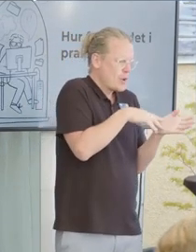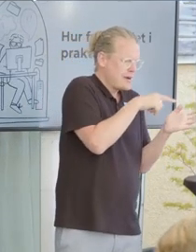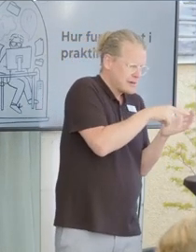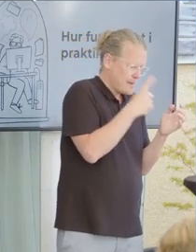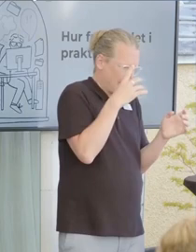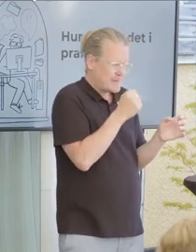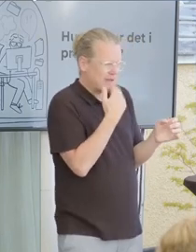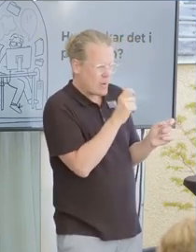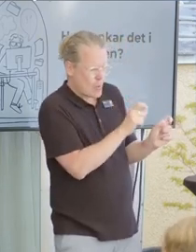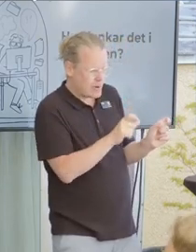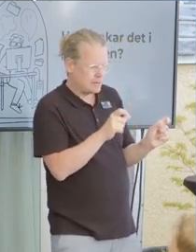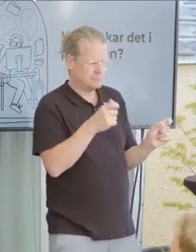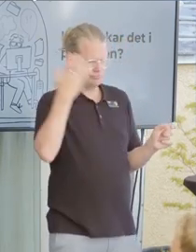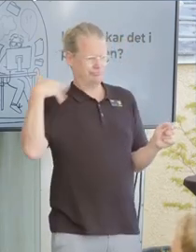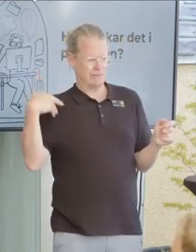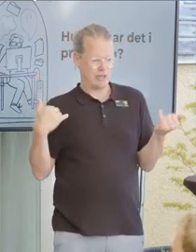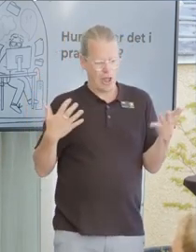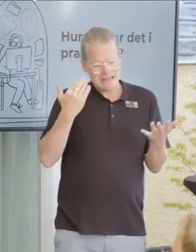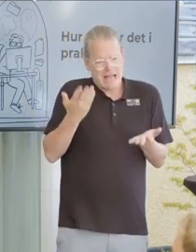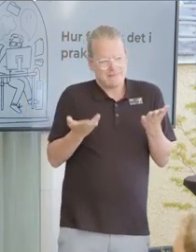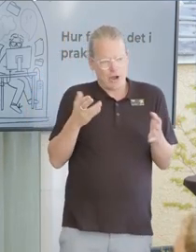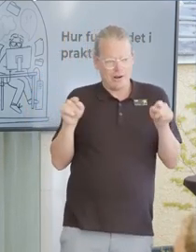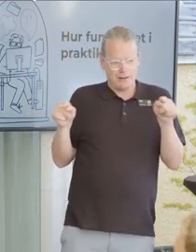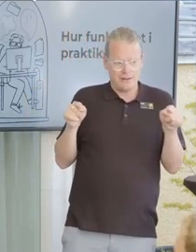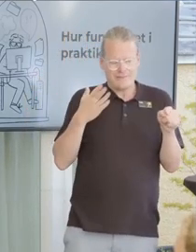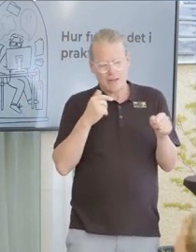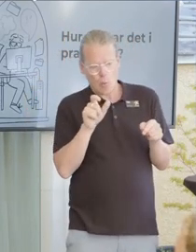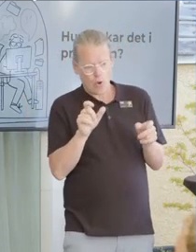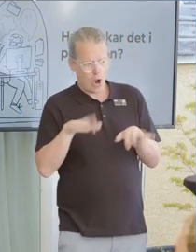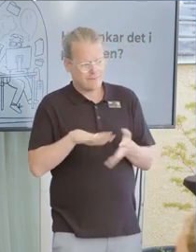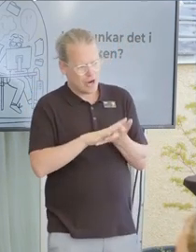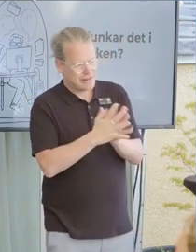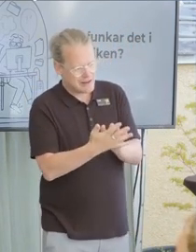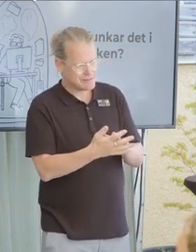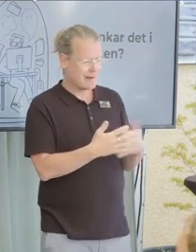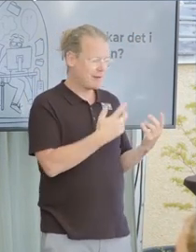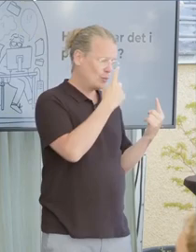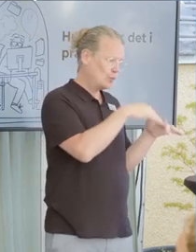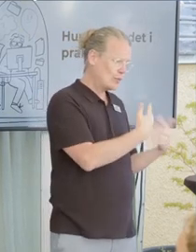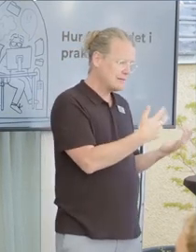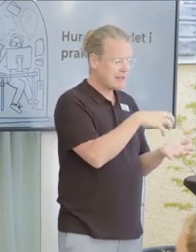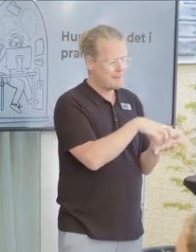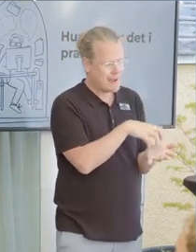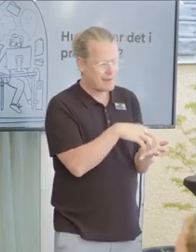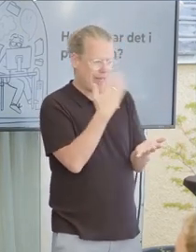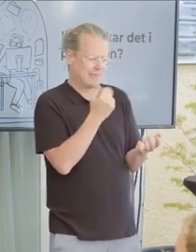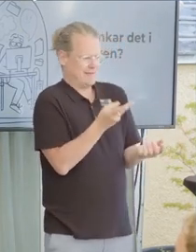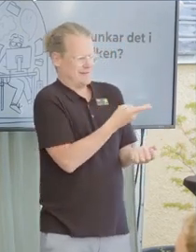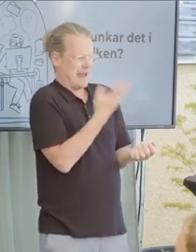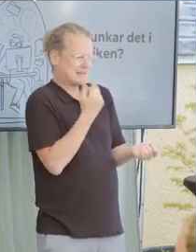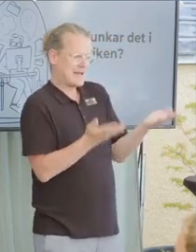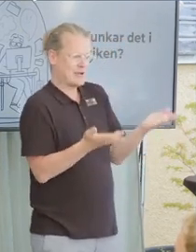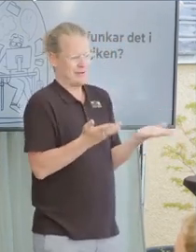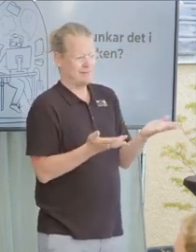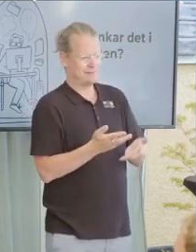göra long durée historier av kultur och samhälle som man aldrig hade kunnat göra tidigare,